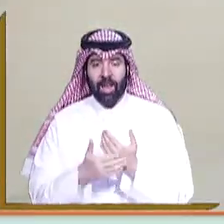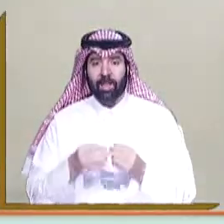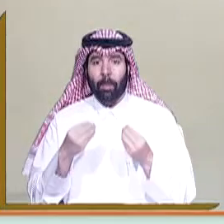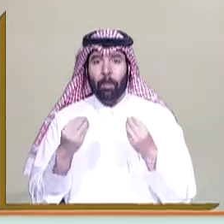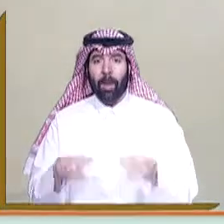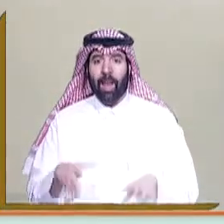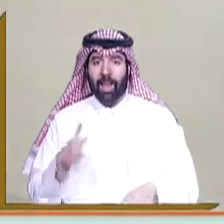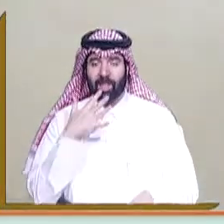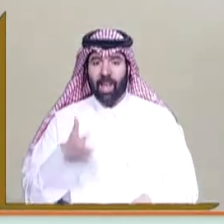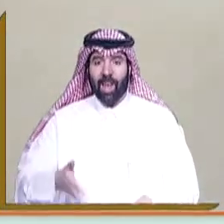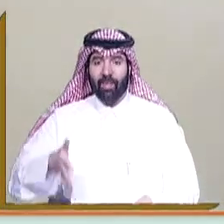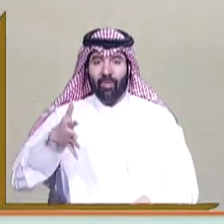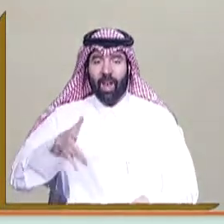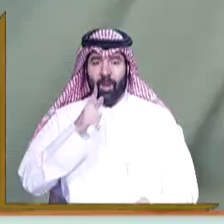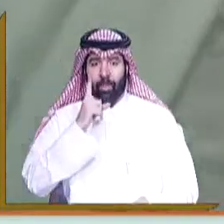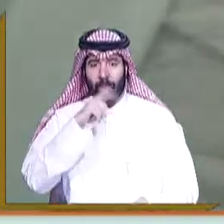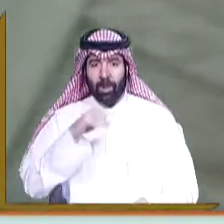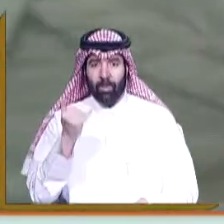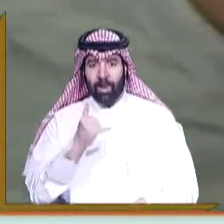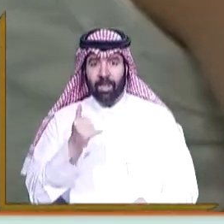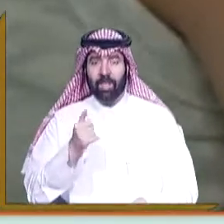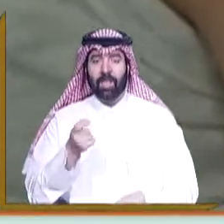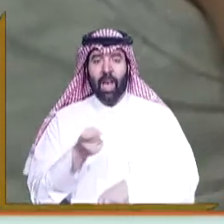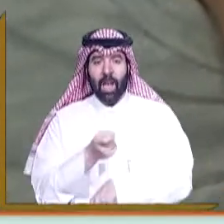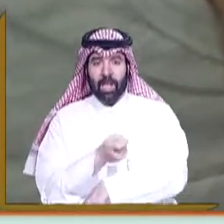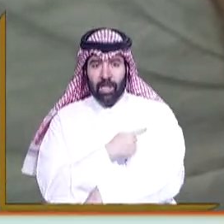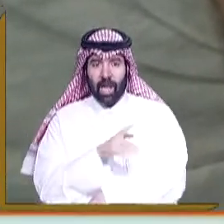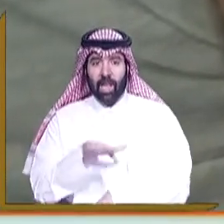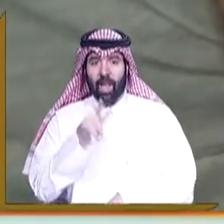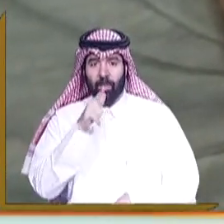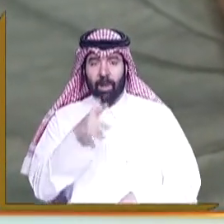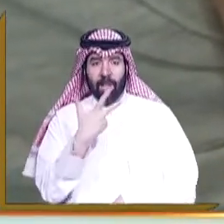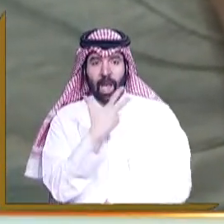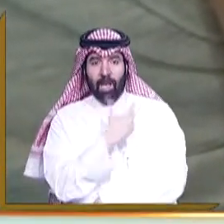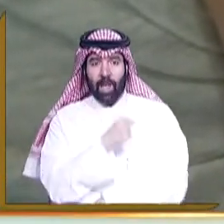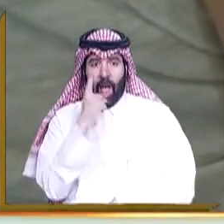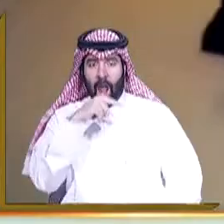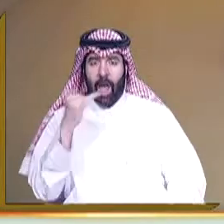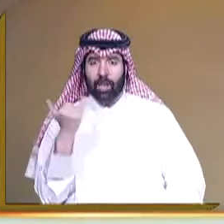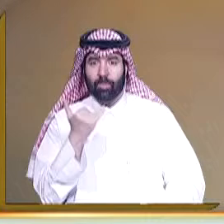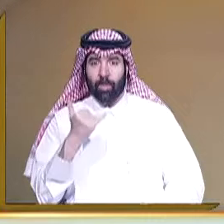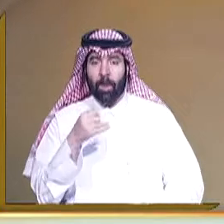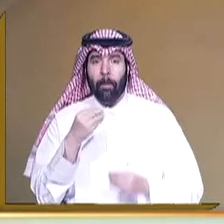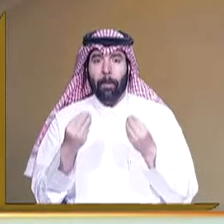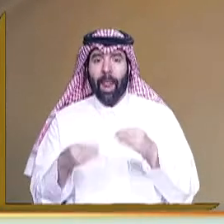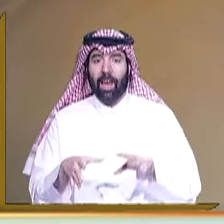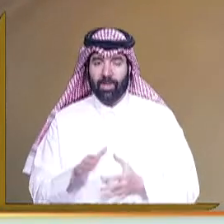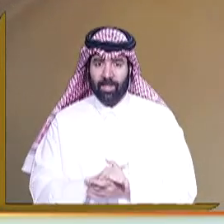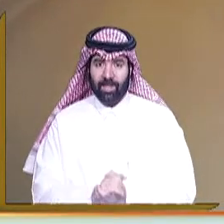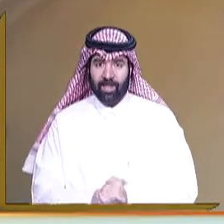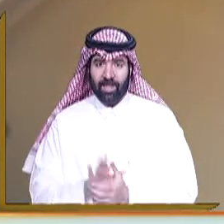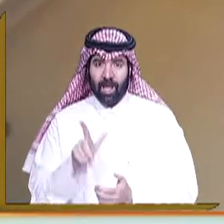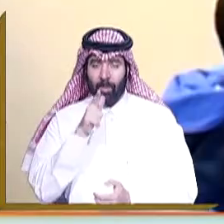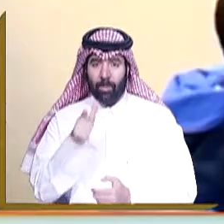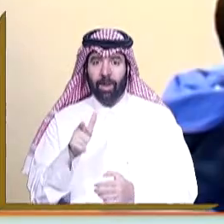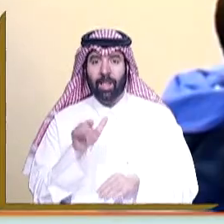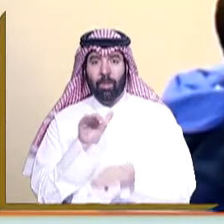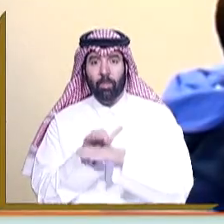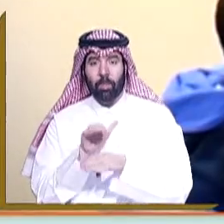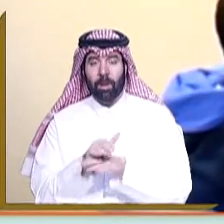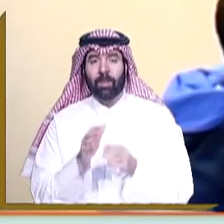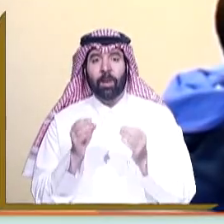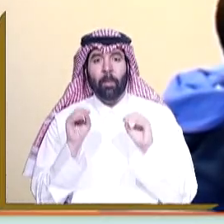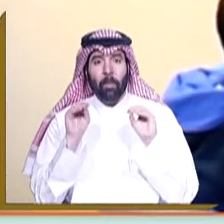المجانية للأطفال التي تشتمل على ضرورة الحصول على اللقاحات الإلزامية بالمجان، وكذلك توفير الدراسة